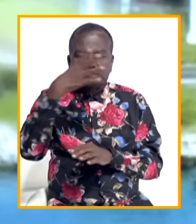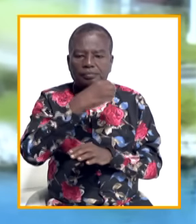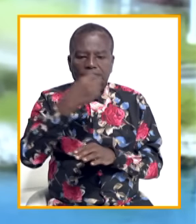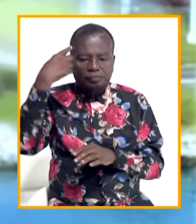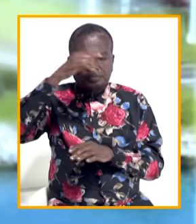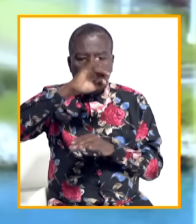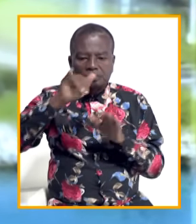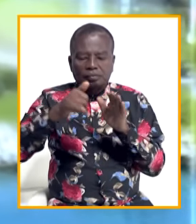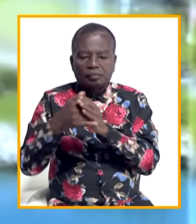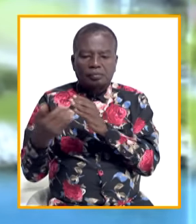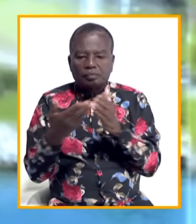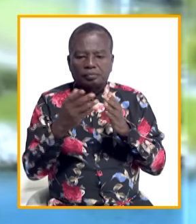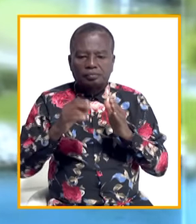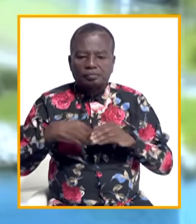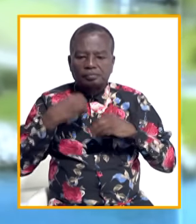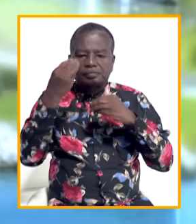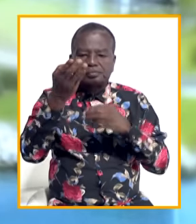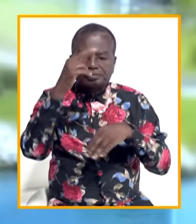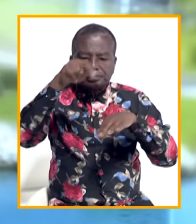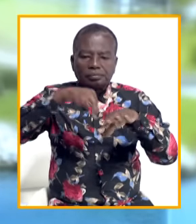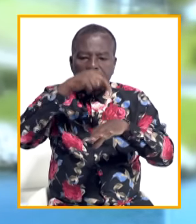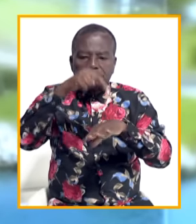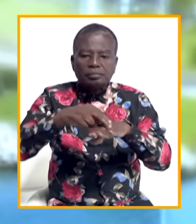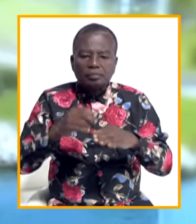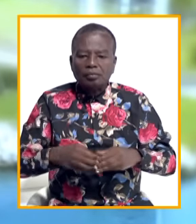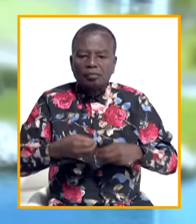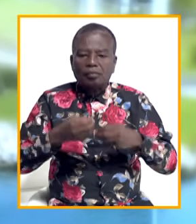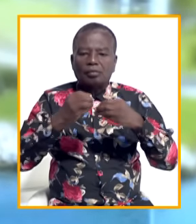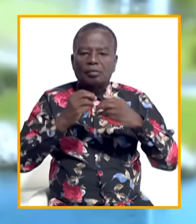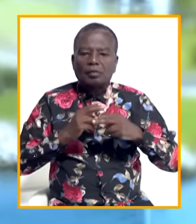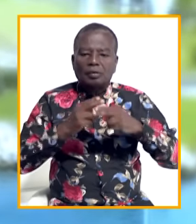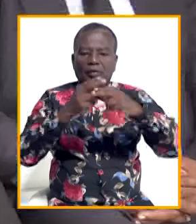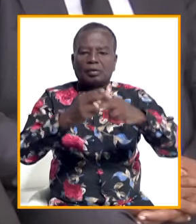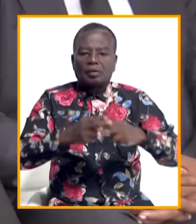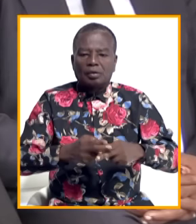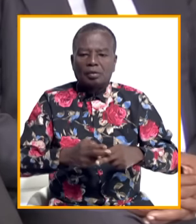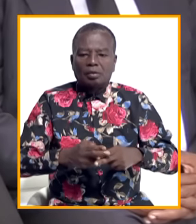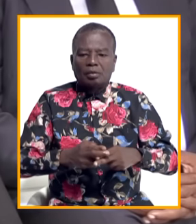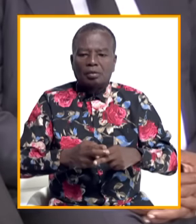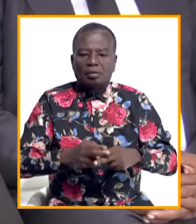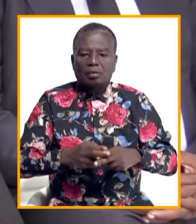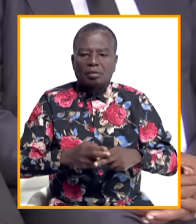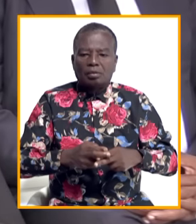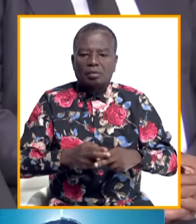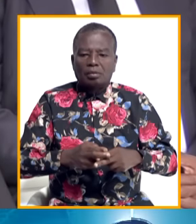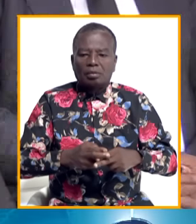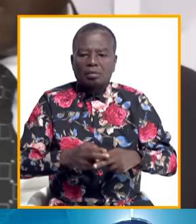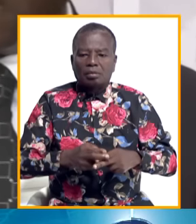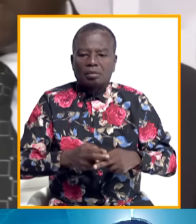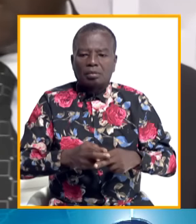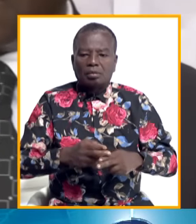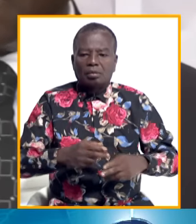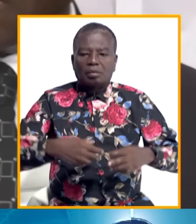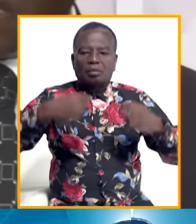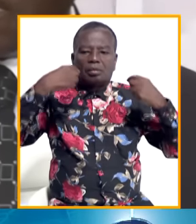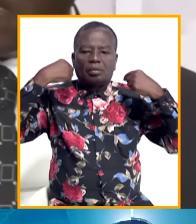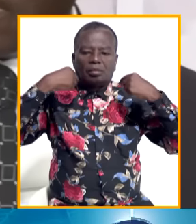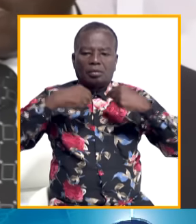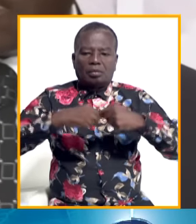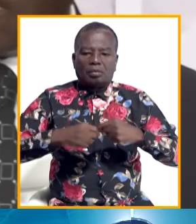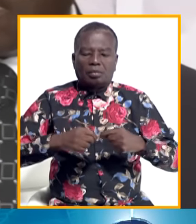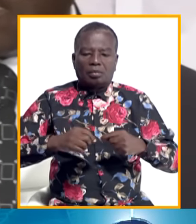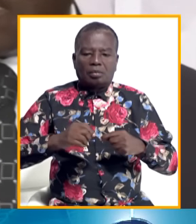ces services rendus à la nation, Koné Mamadou a été élevé au rang de commandeur dans l'ordre du mérite de la justice par ses pairs. C'est après